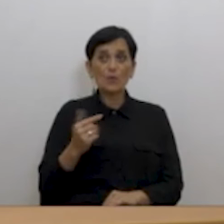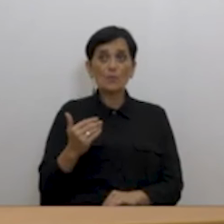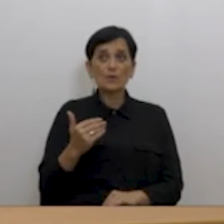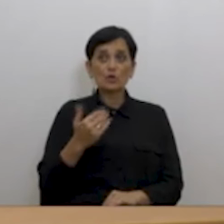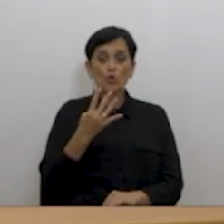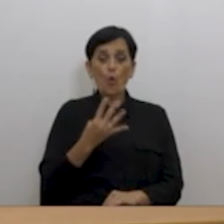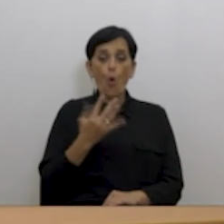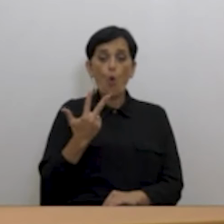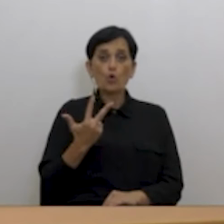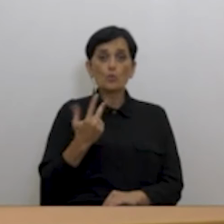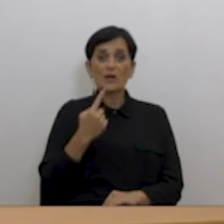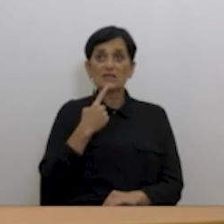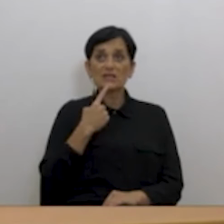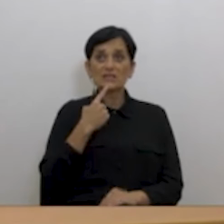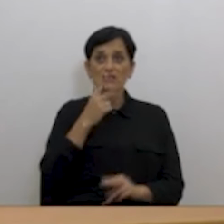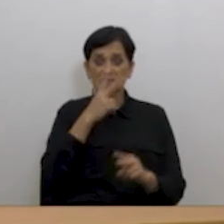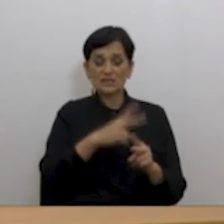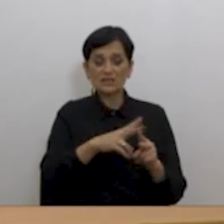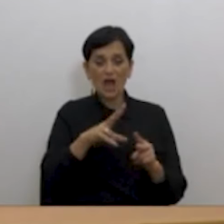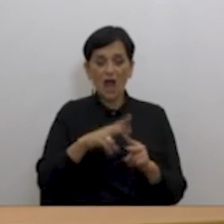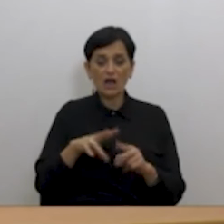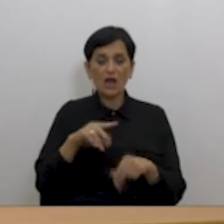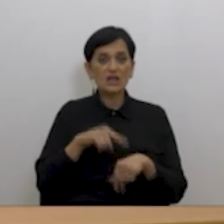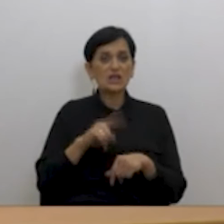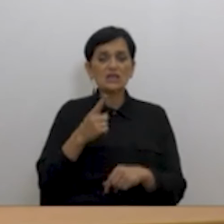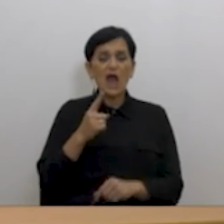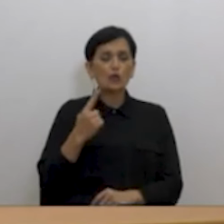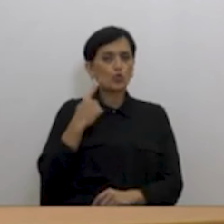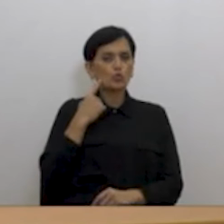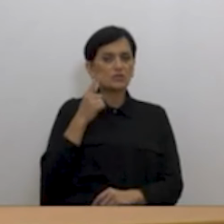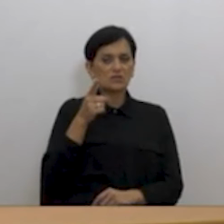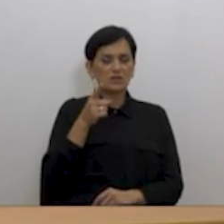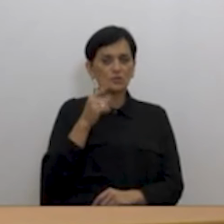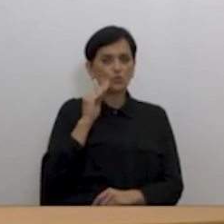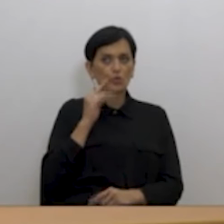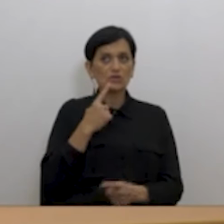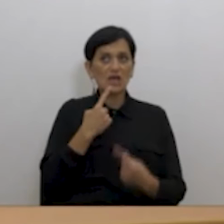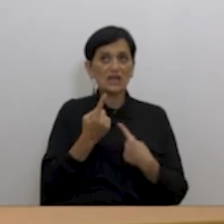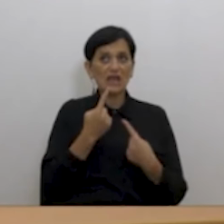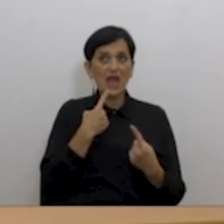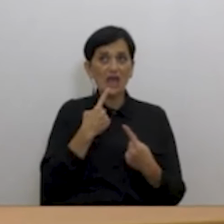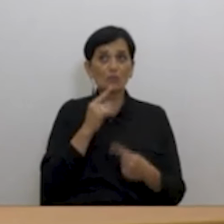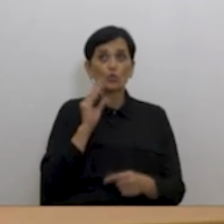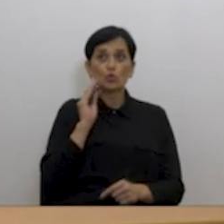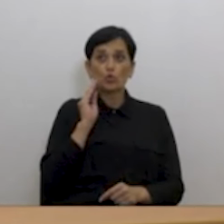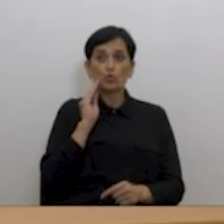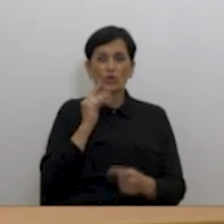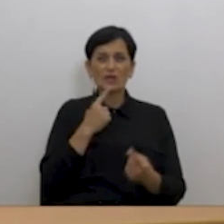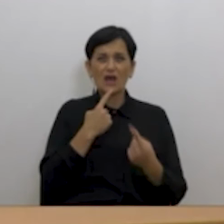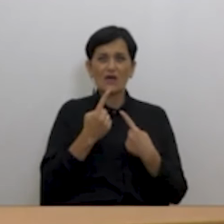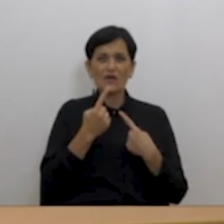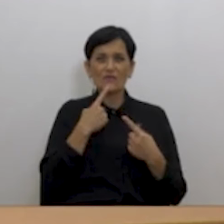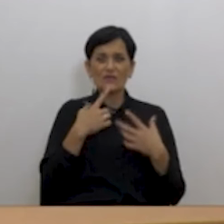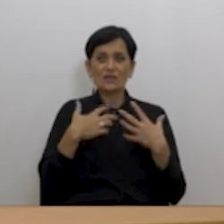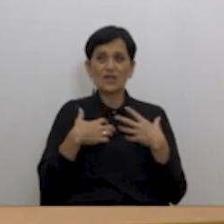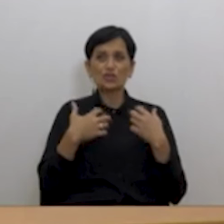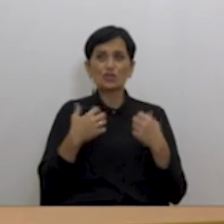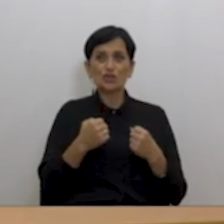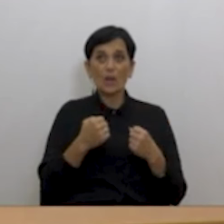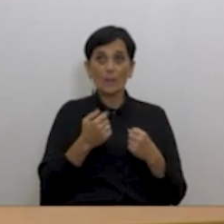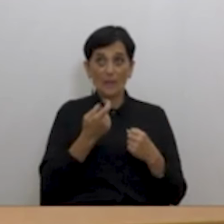53 წლის დაკარგვას განიცდის. რატო გწყინთ ეს, როცა ამაზე გელაპარაკებით, ხო? როდესაც ლაპარაკობთ ჯანდაცვის,